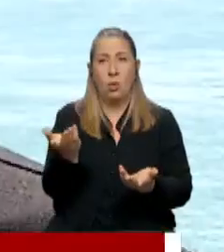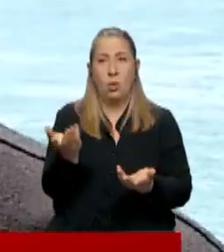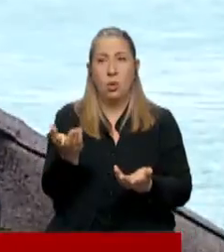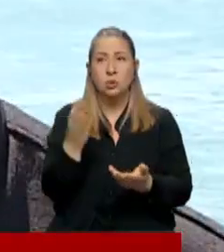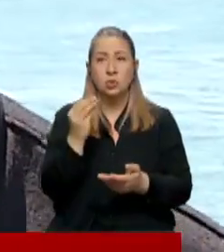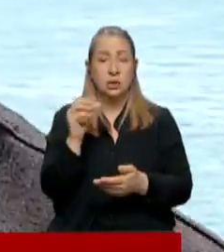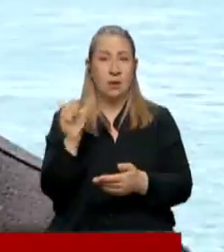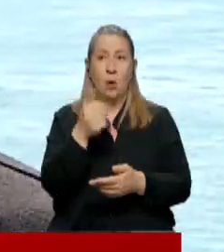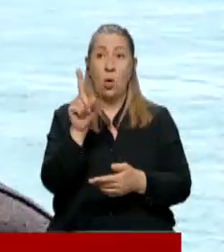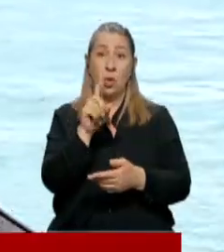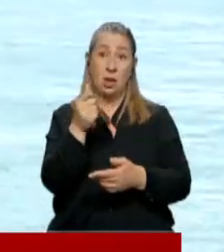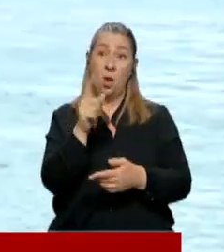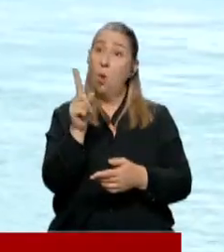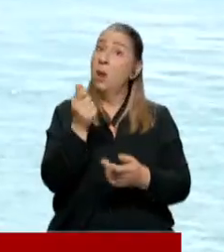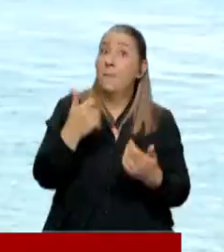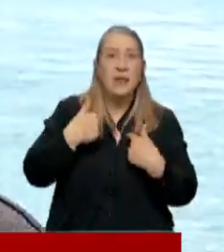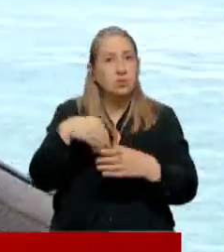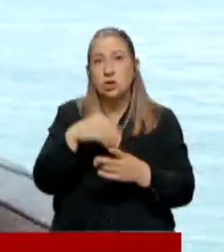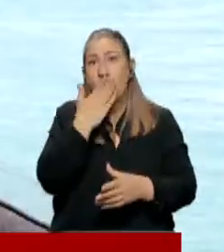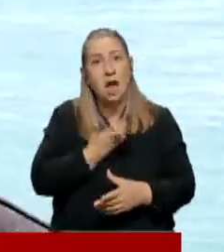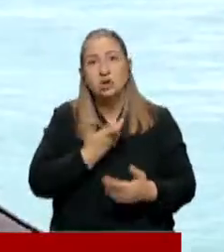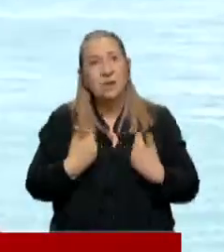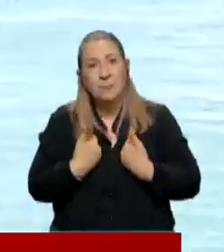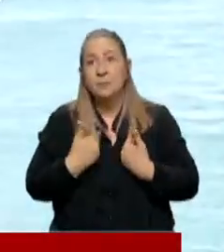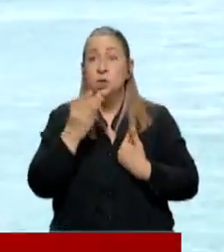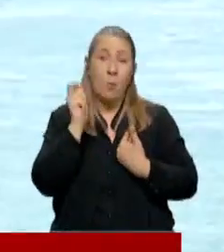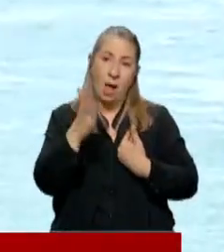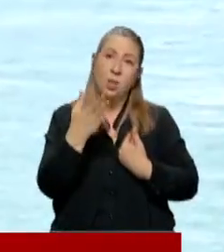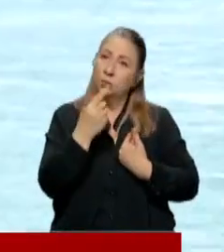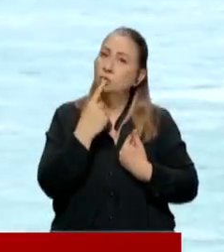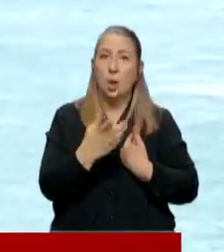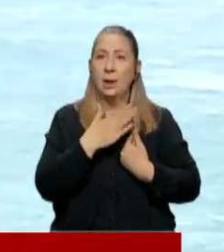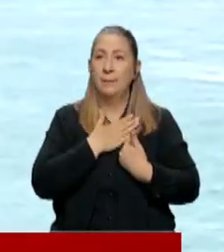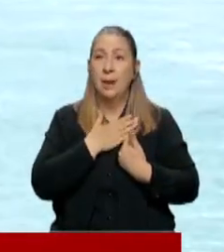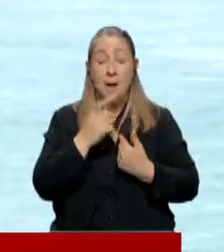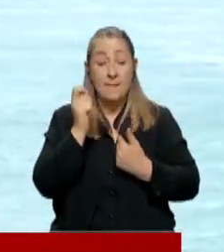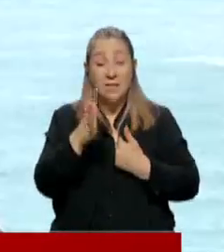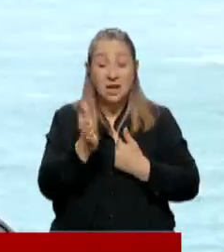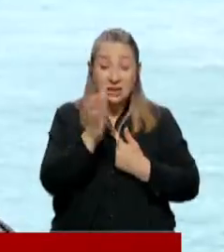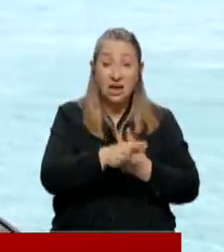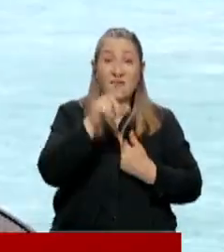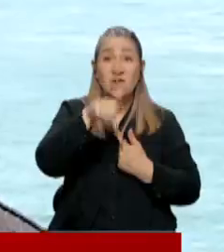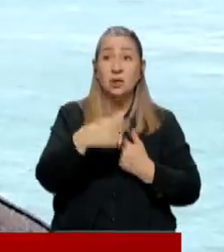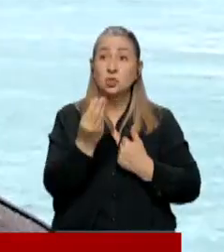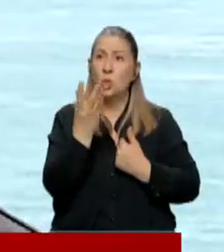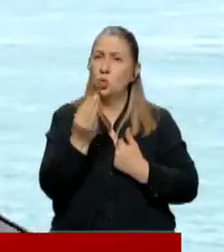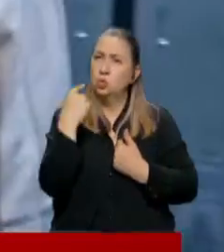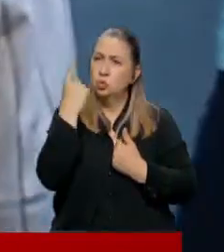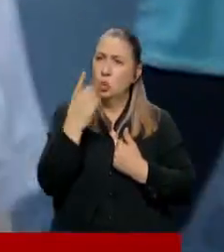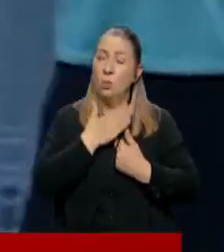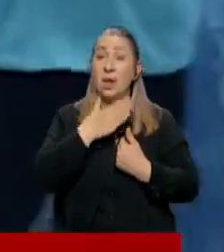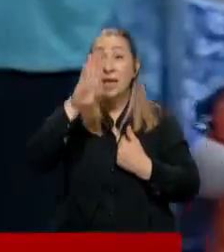kesiliyor. Çok kıymetli. 10 lira da 10 liradır yani bir öğrenci için. Çok pahalı olduğunu söyleyeyim. Pahalının yanında verginin de çok olduğunu